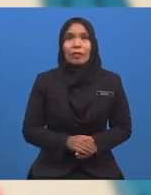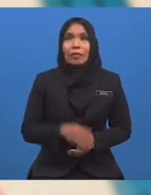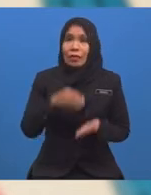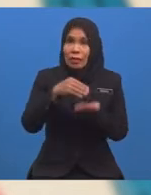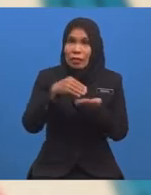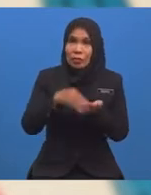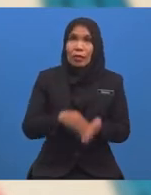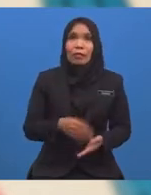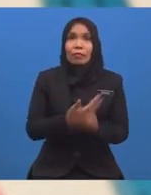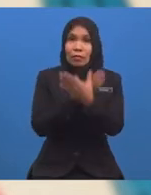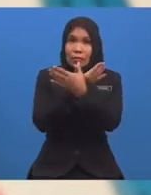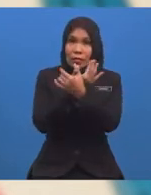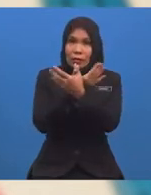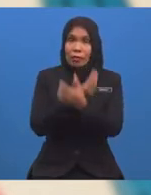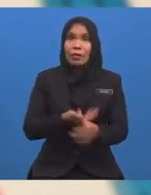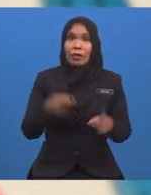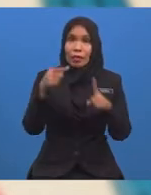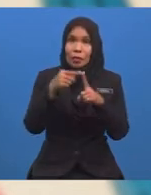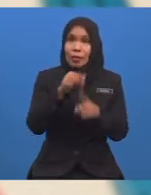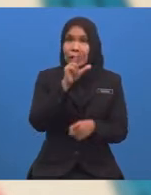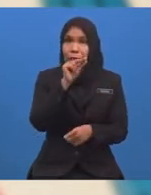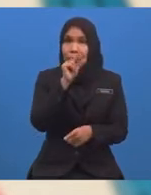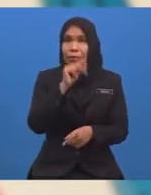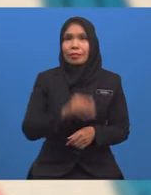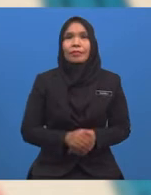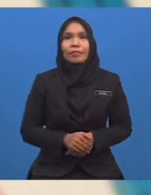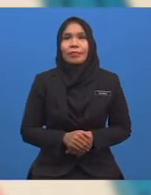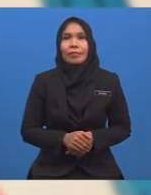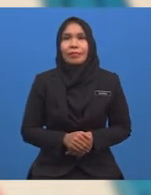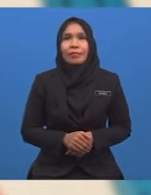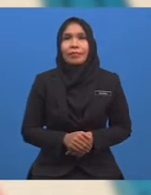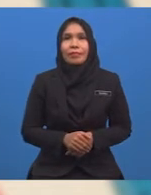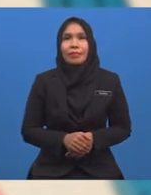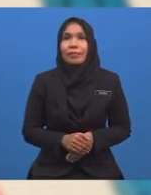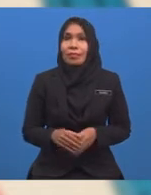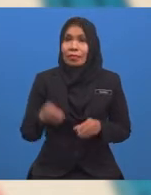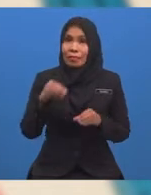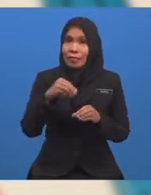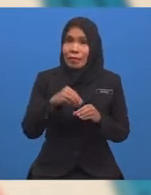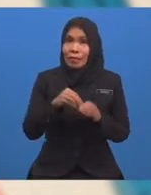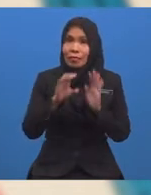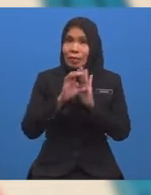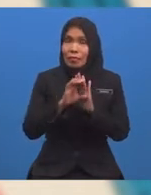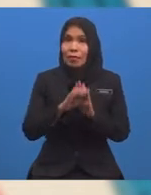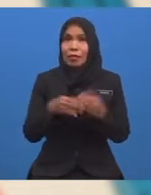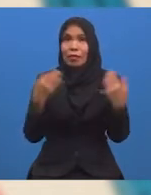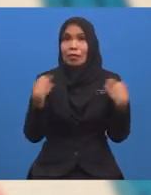dalam gambar raja tersebut terdapat dua ekor itik